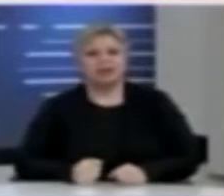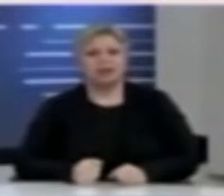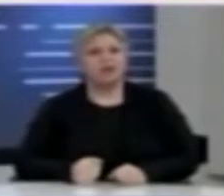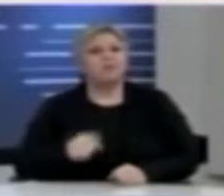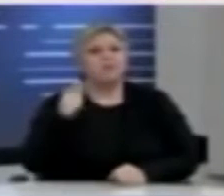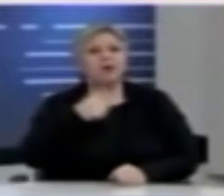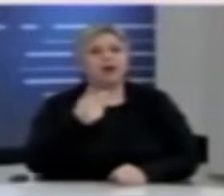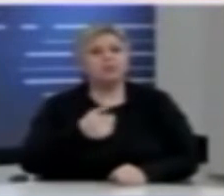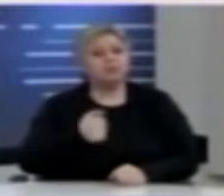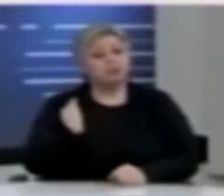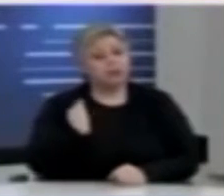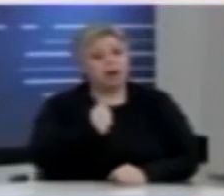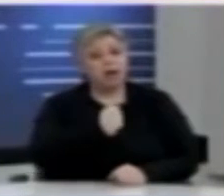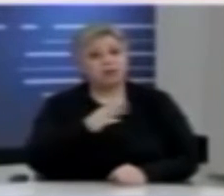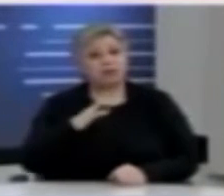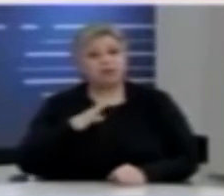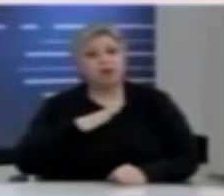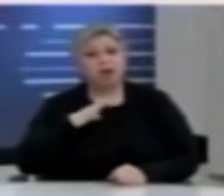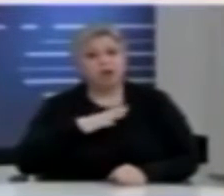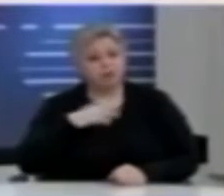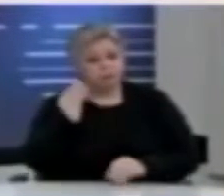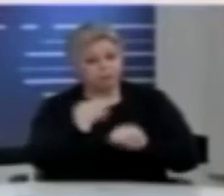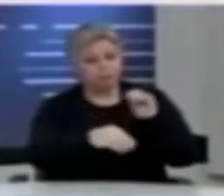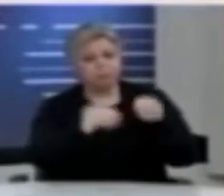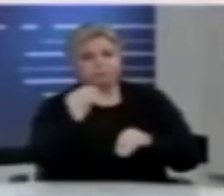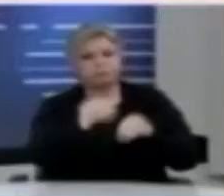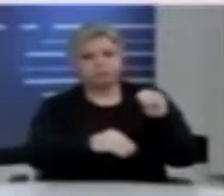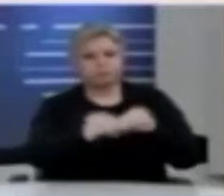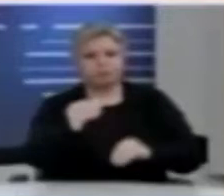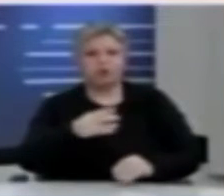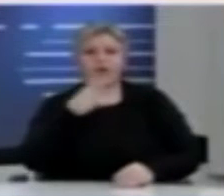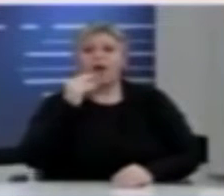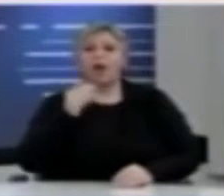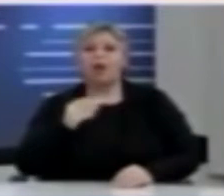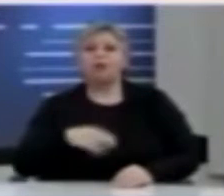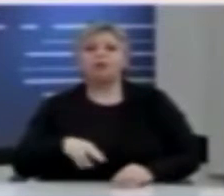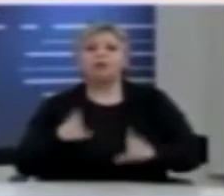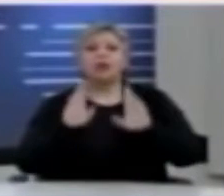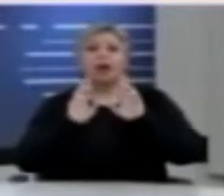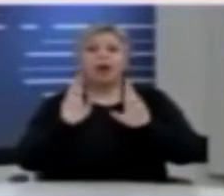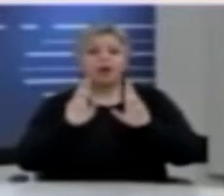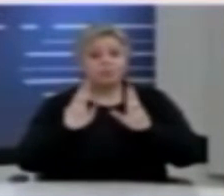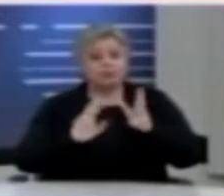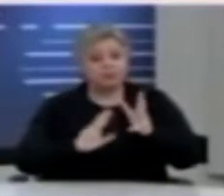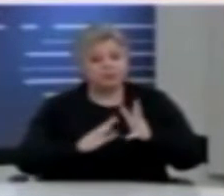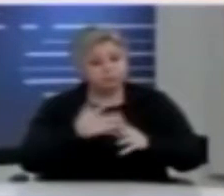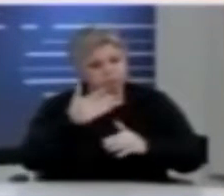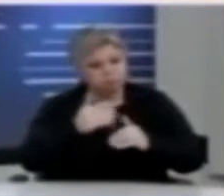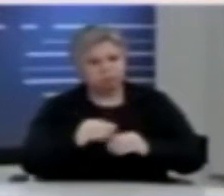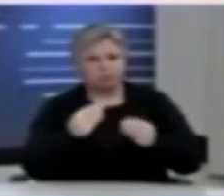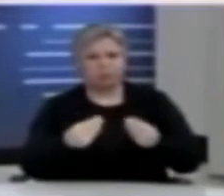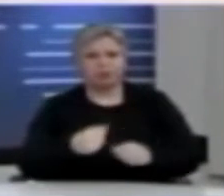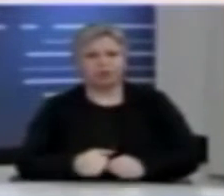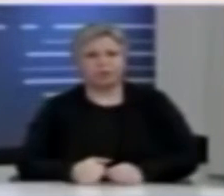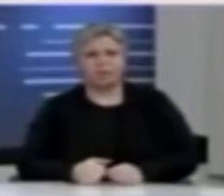ανθρώπους της αριστεράς που σας ψήφισαν, ελπίζοντας και προσδοκώντας σε καλύτερες μέρες, και τι σχέση μπορεί να